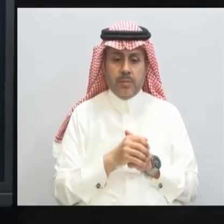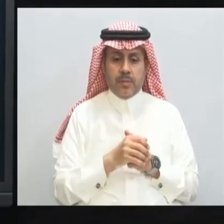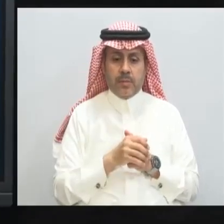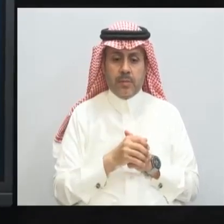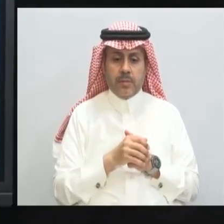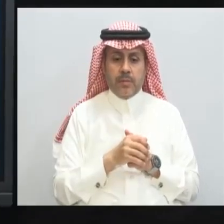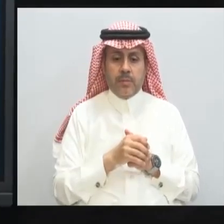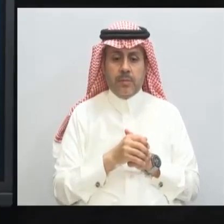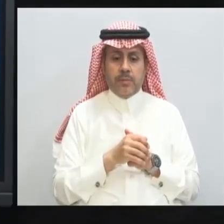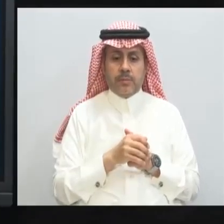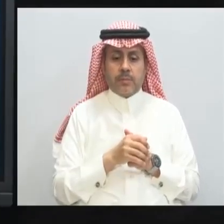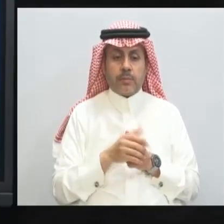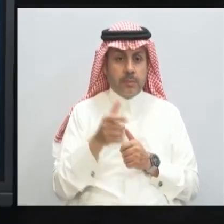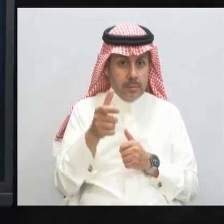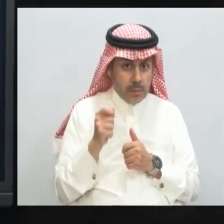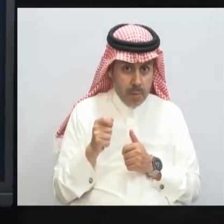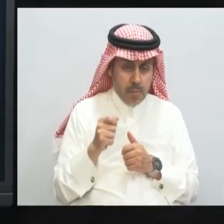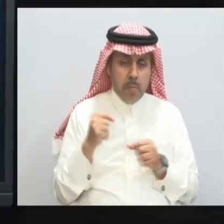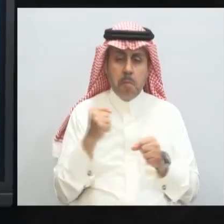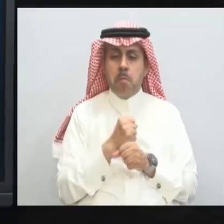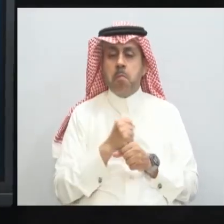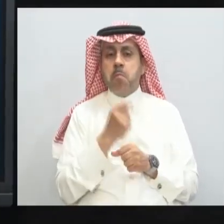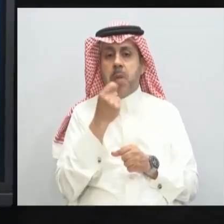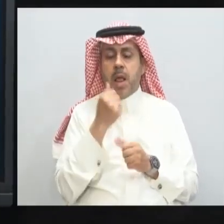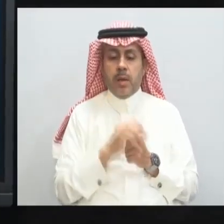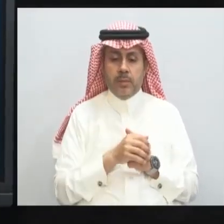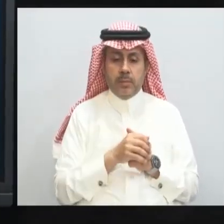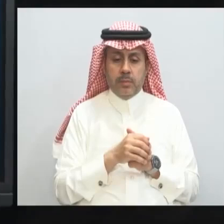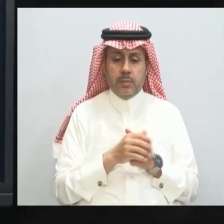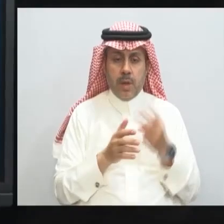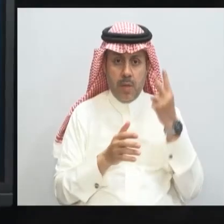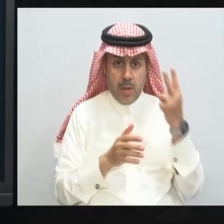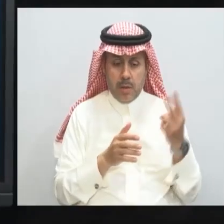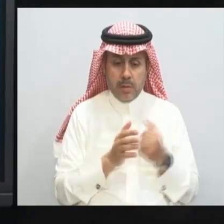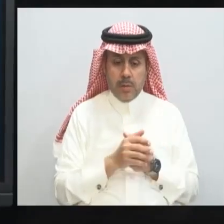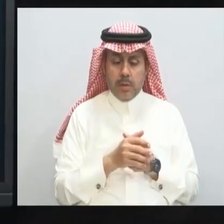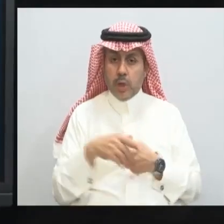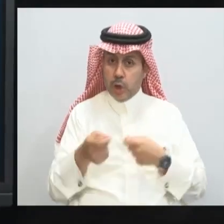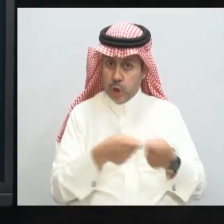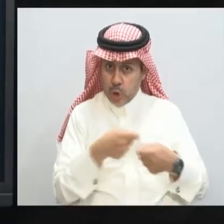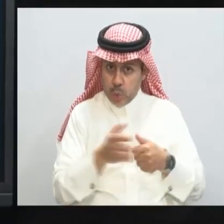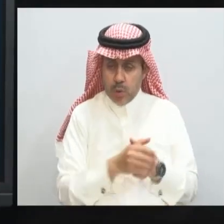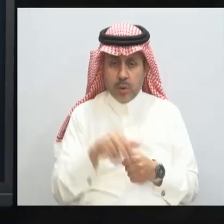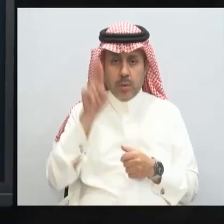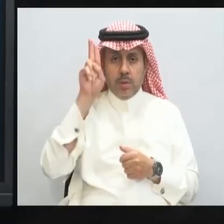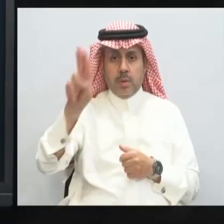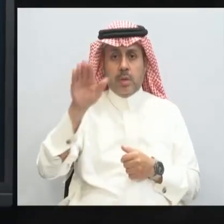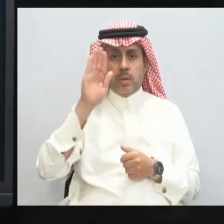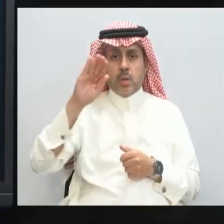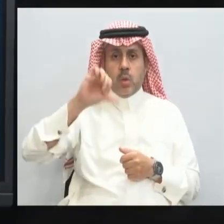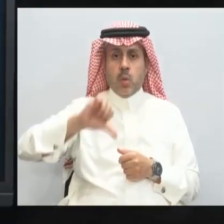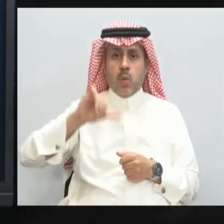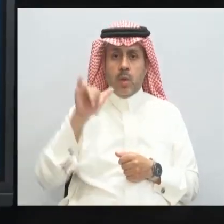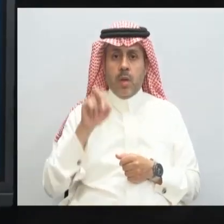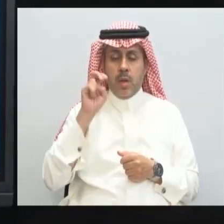هذه الوظيفه نقول هذا من طرق كسب المال الحلال كذلك نقول التسويق بالعموله وهو ما انتشر في هذا